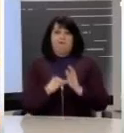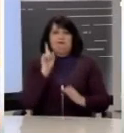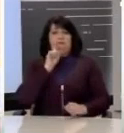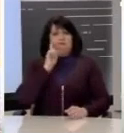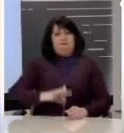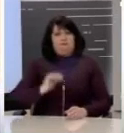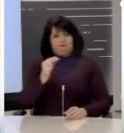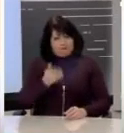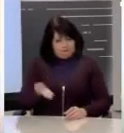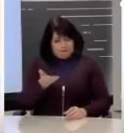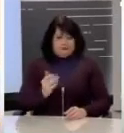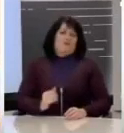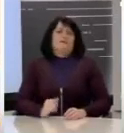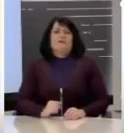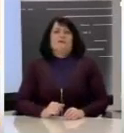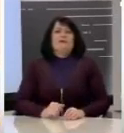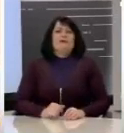Κύριοι βουλευτές,